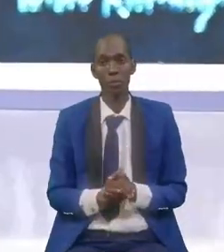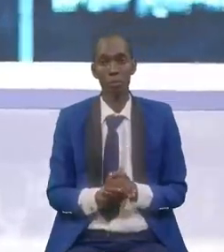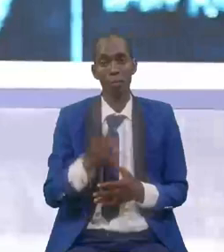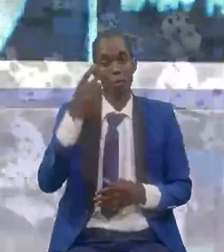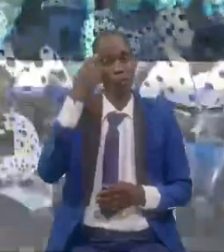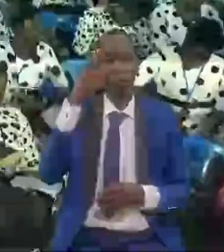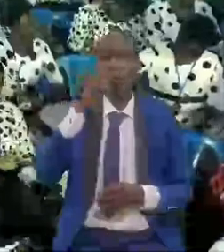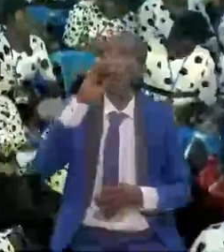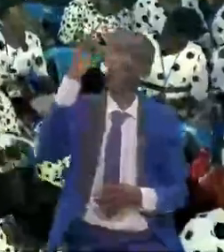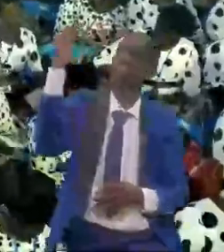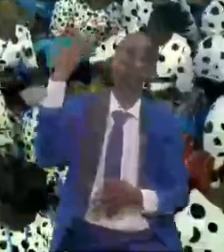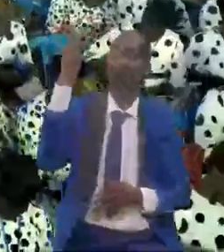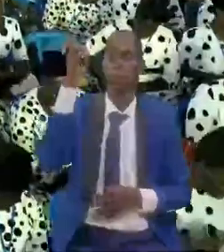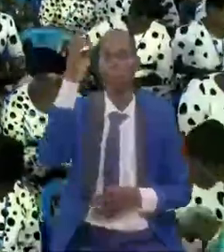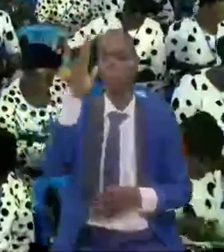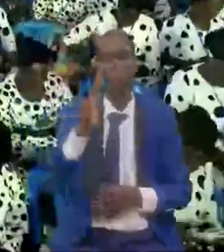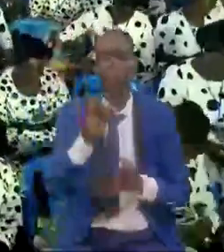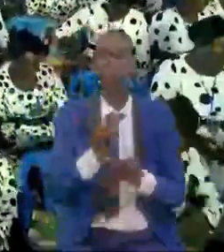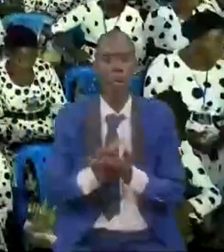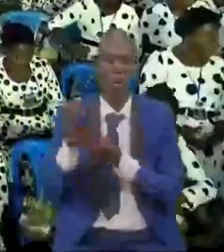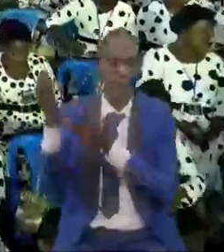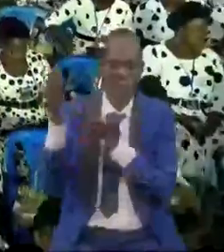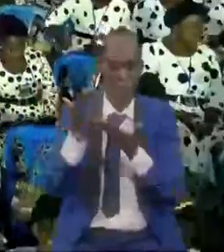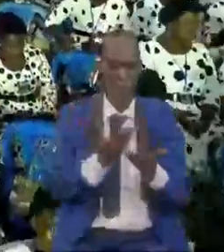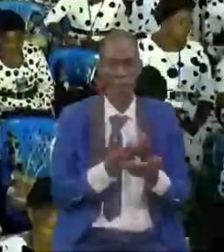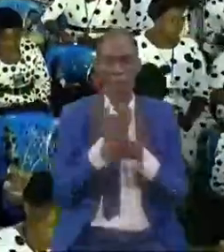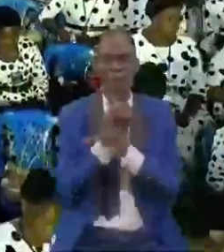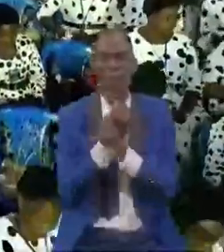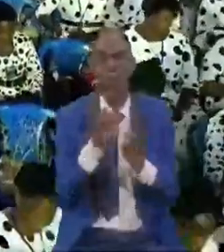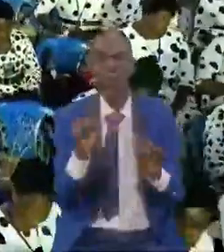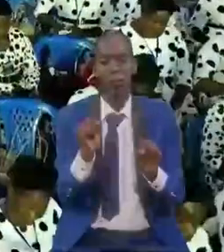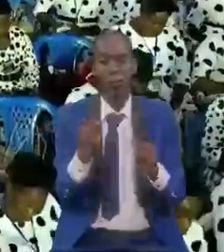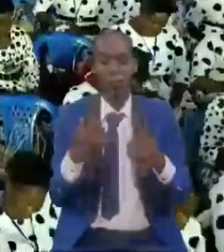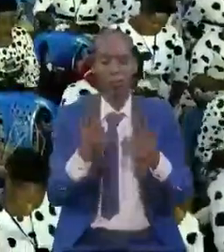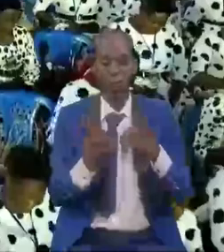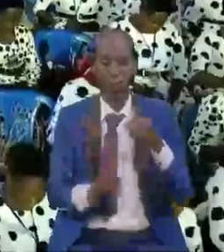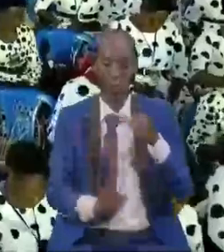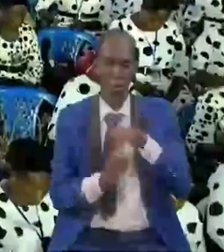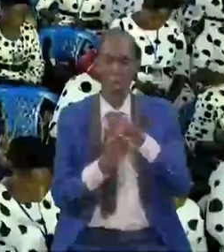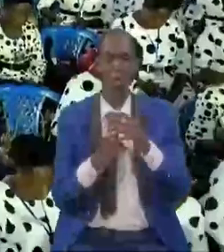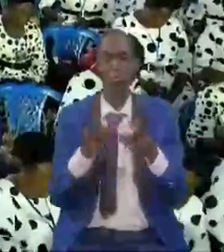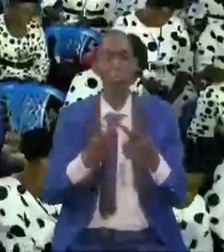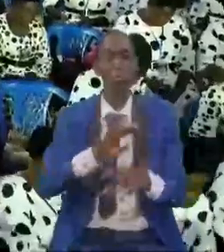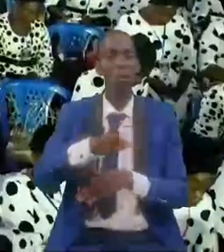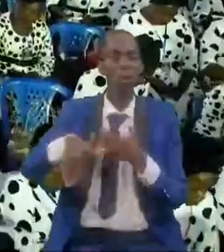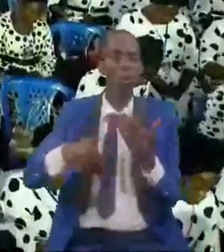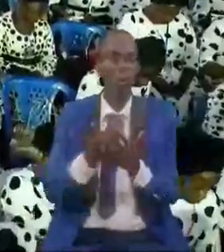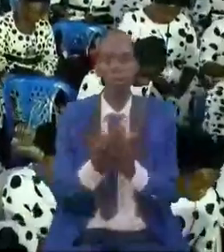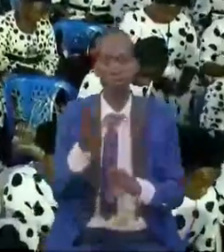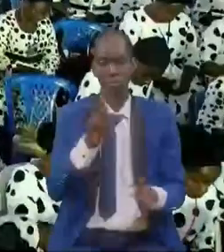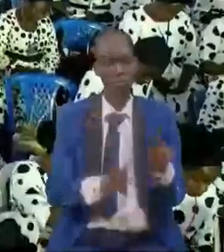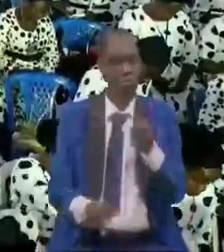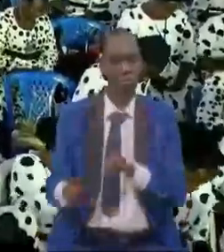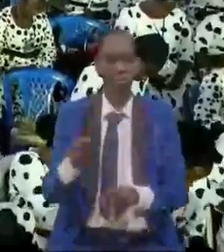verset 11. Car la grâce de Dieu, source de salut, a été manifestée à tous les